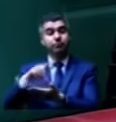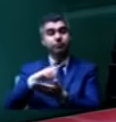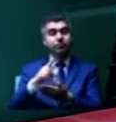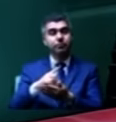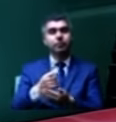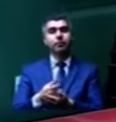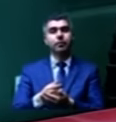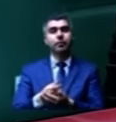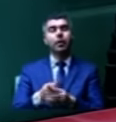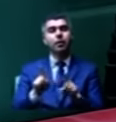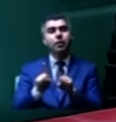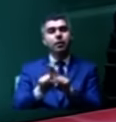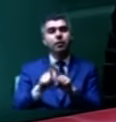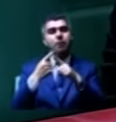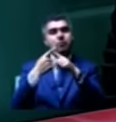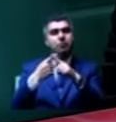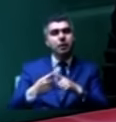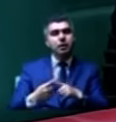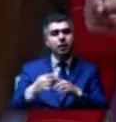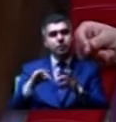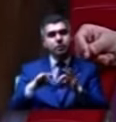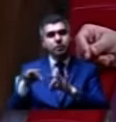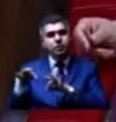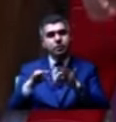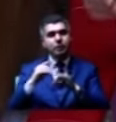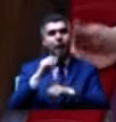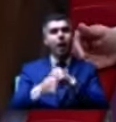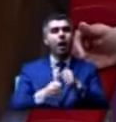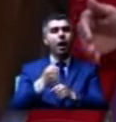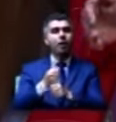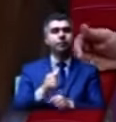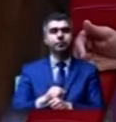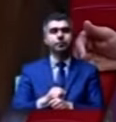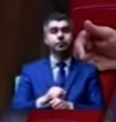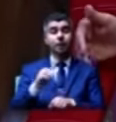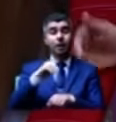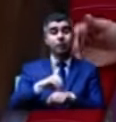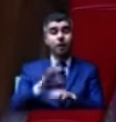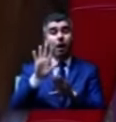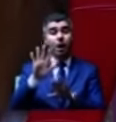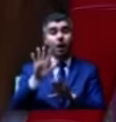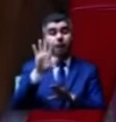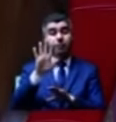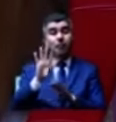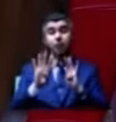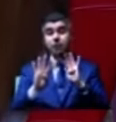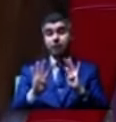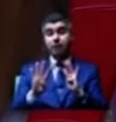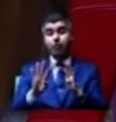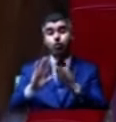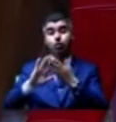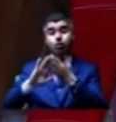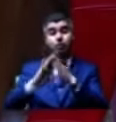اللي كنوفروا لها الدعم للتسيير السنوي. عندنا كذلك 85 جمعية، راه كنتكلم غير على